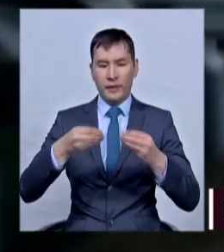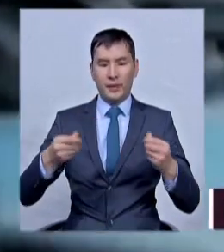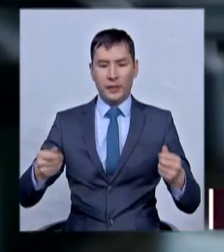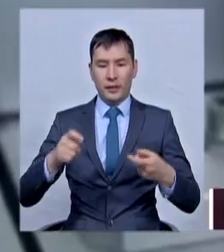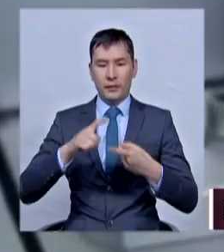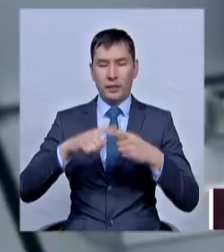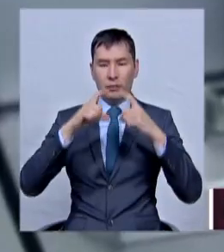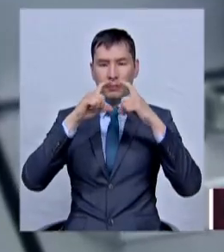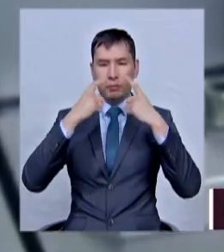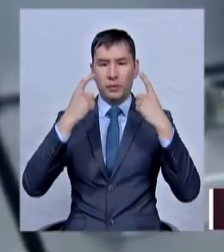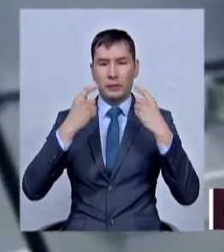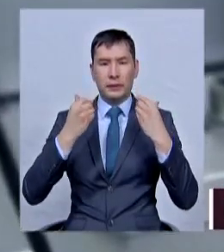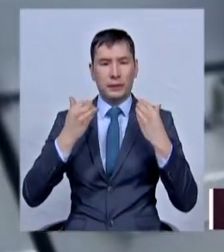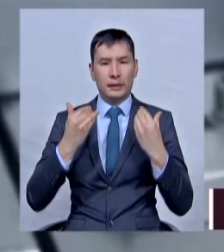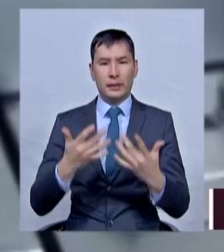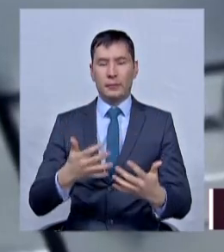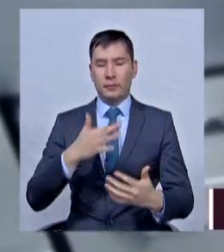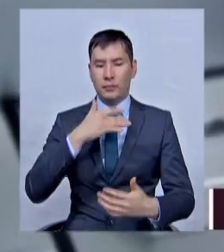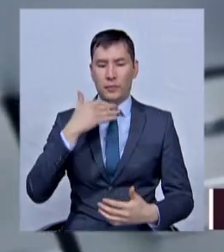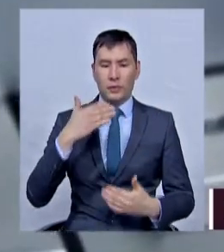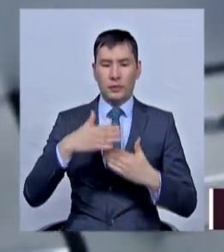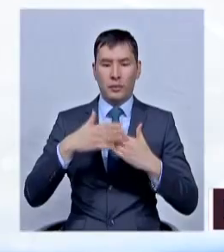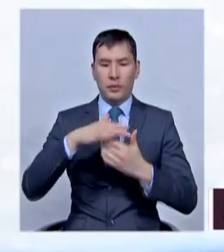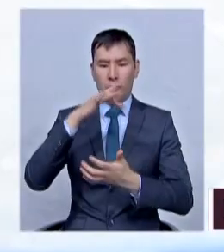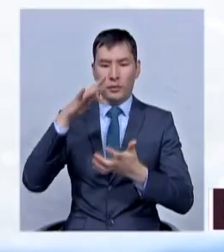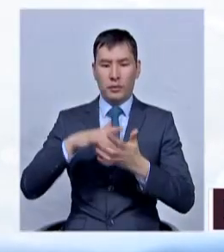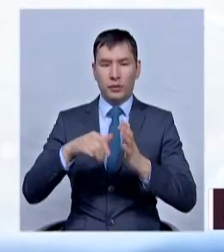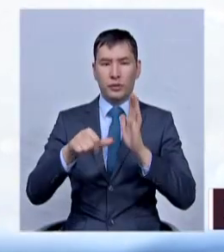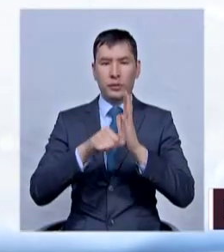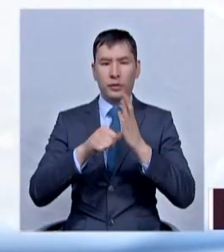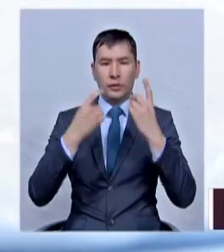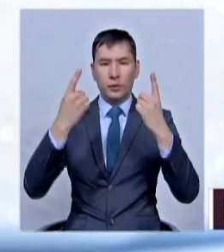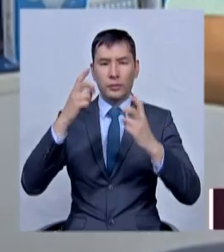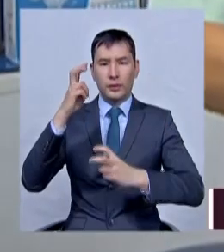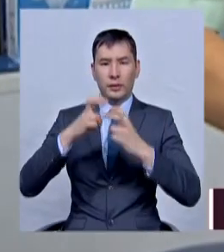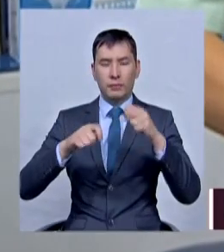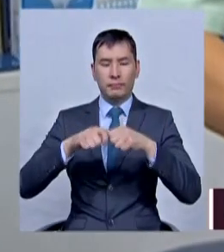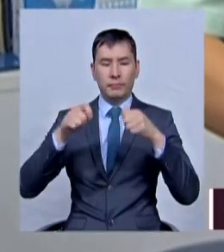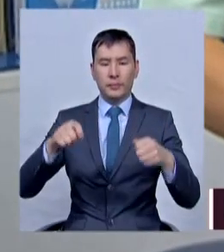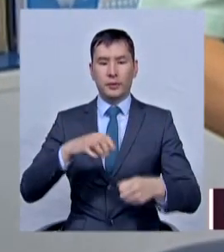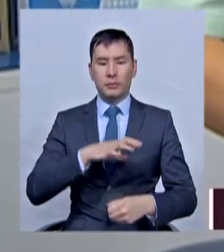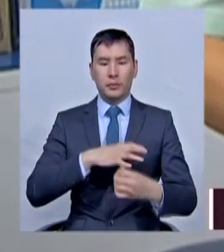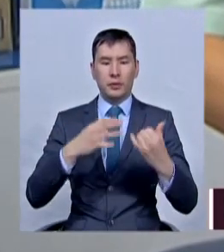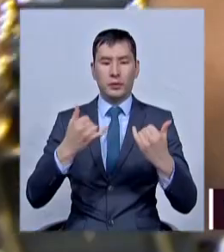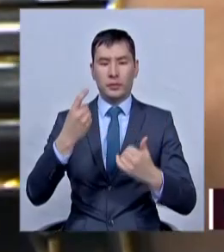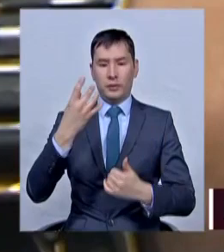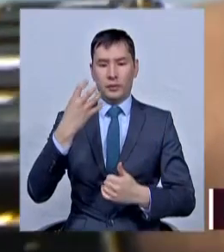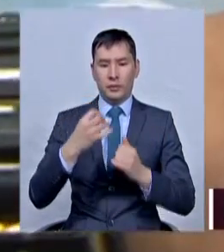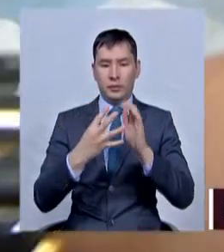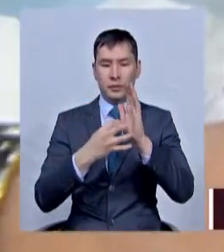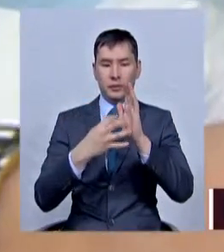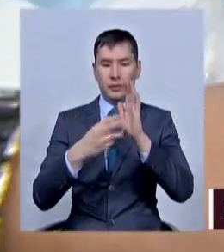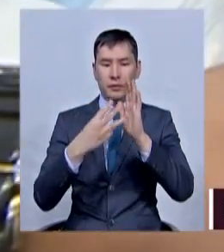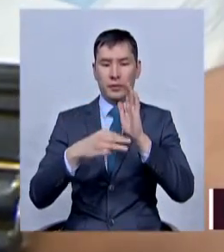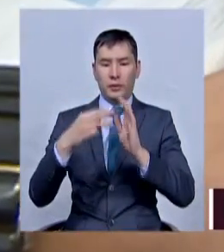деген сұраныстың жоғары болуы қалада 6 бірдей ірі бетперде шығаратын компанияның ашылуына түрткі болды. Қазір олар күніне 982 мың